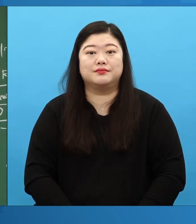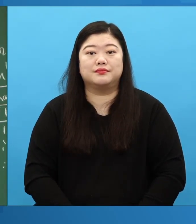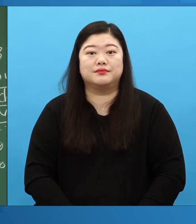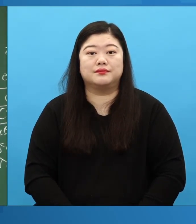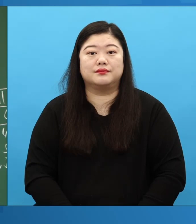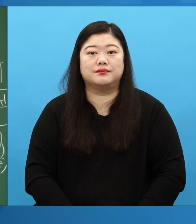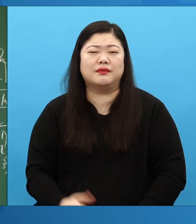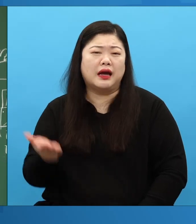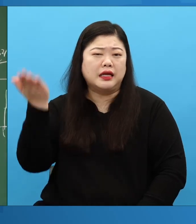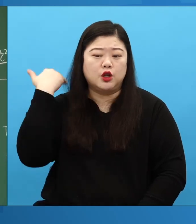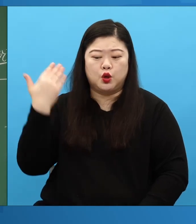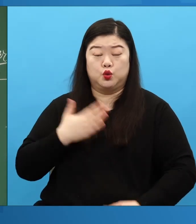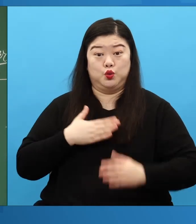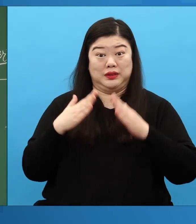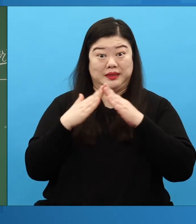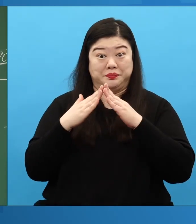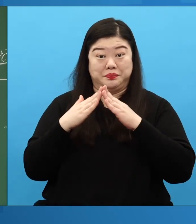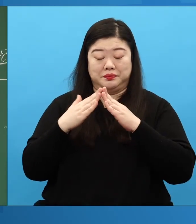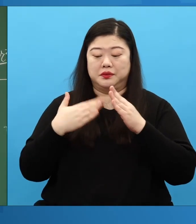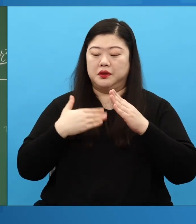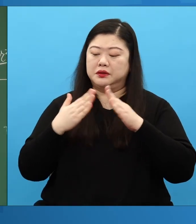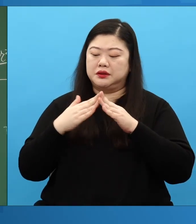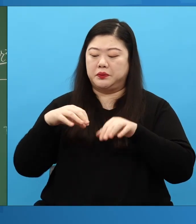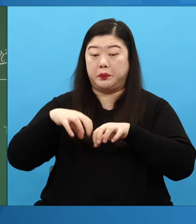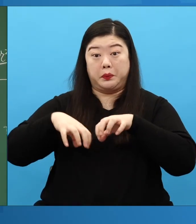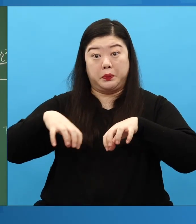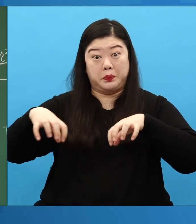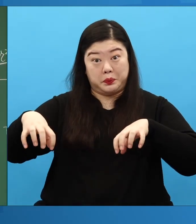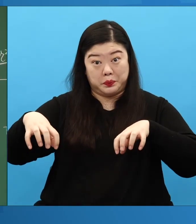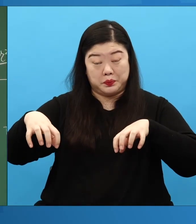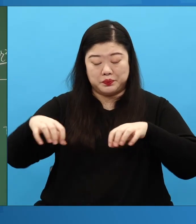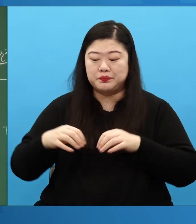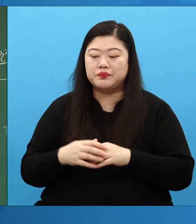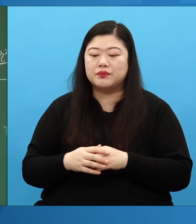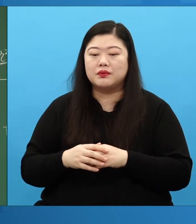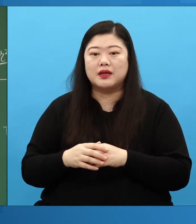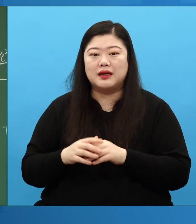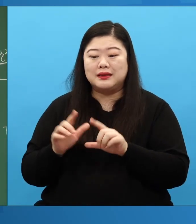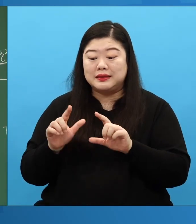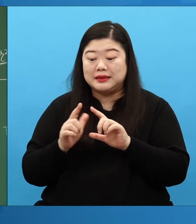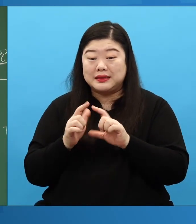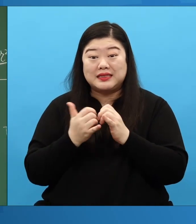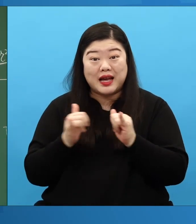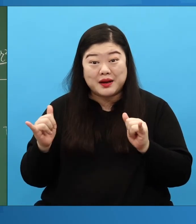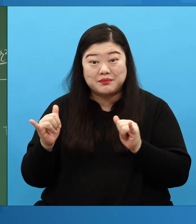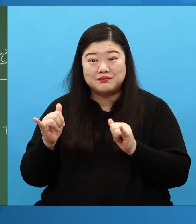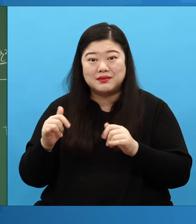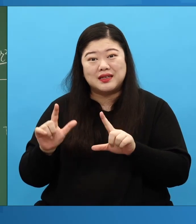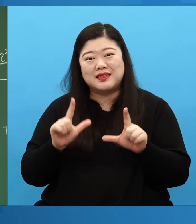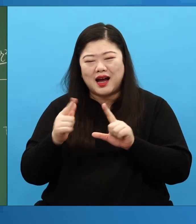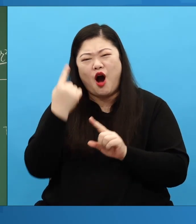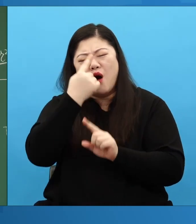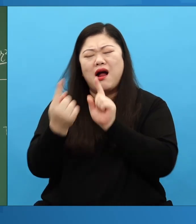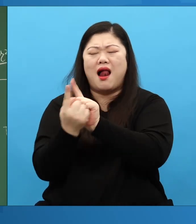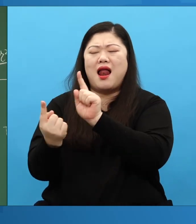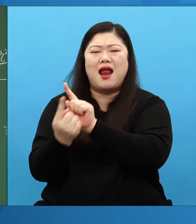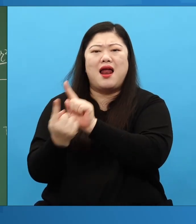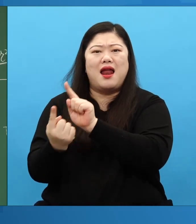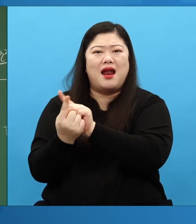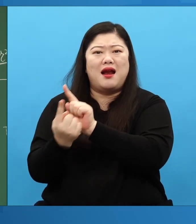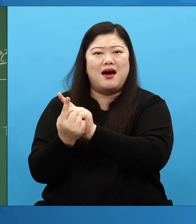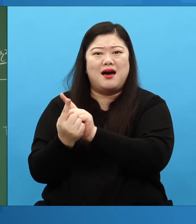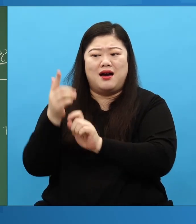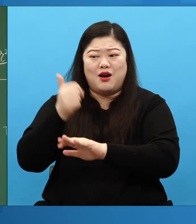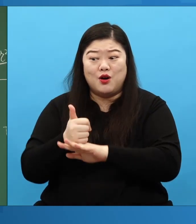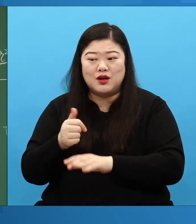우리 마을에는 사람들이 살면 이렇게 그 사람들의 별명이 있잖아요. Now, a long time ago when we lived in our villages or